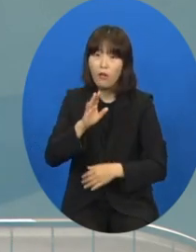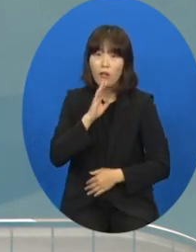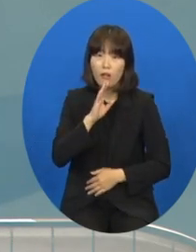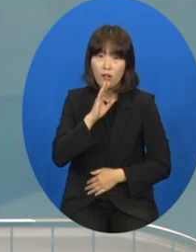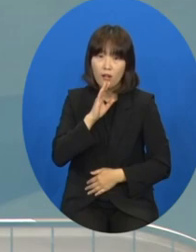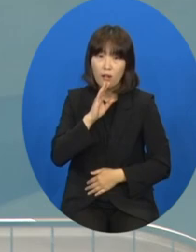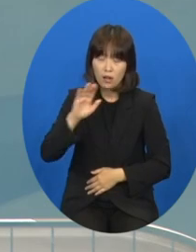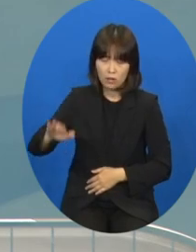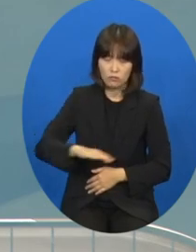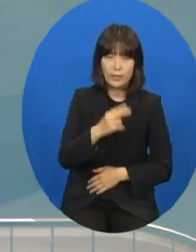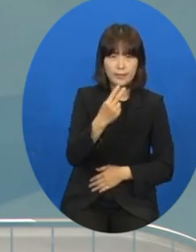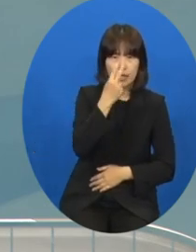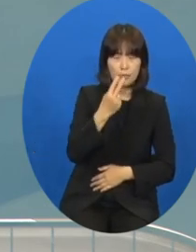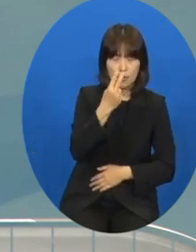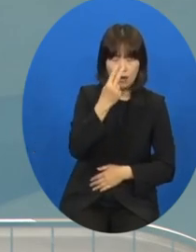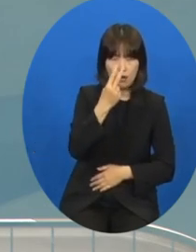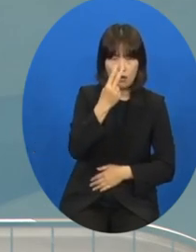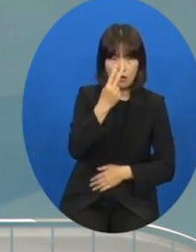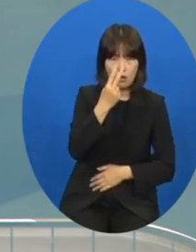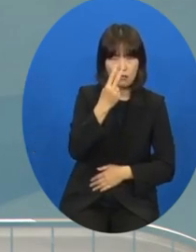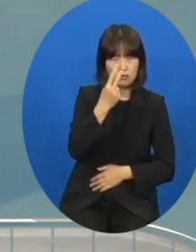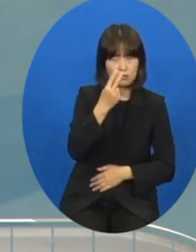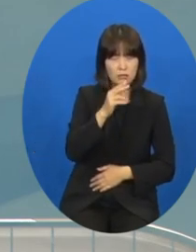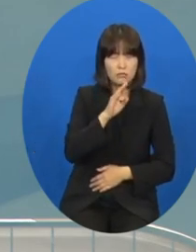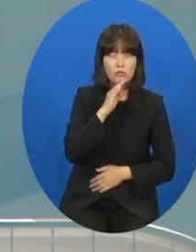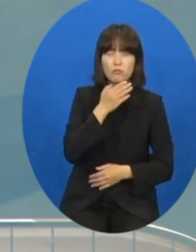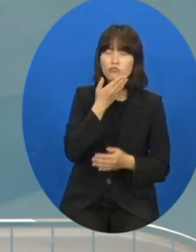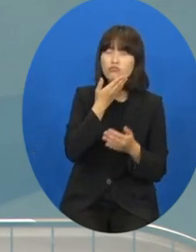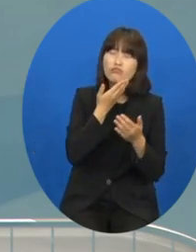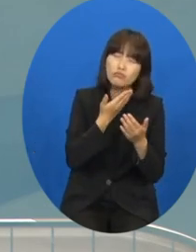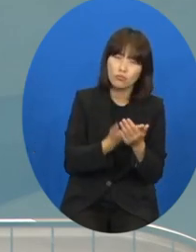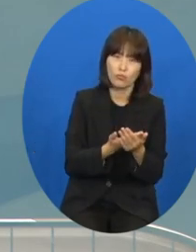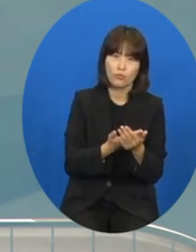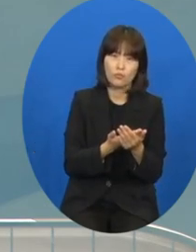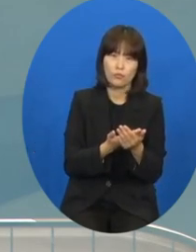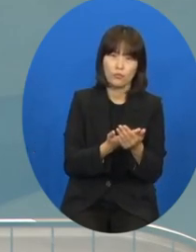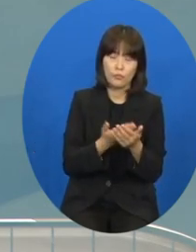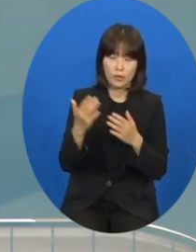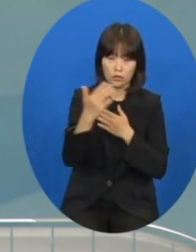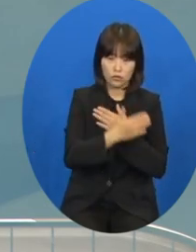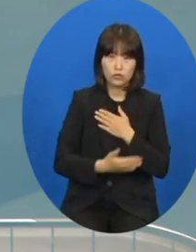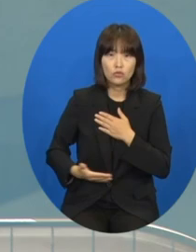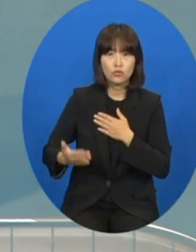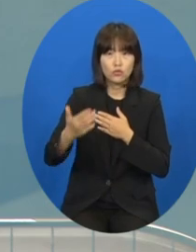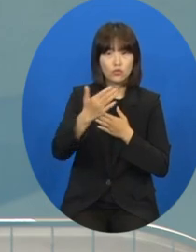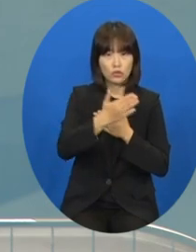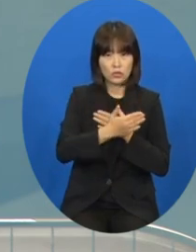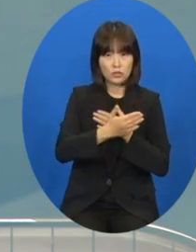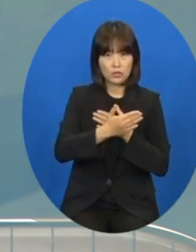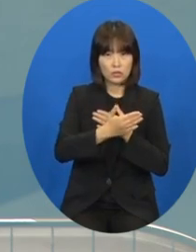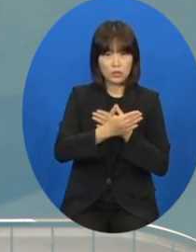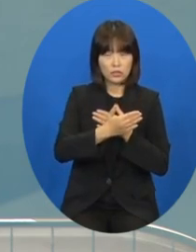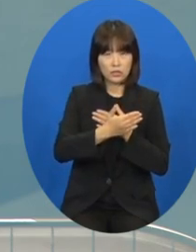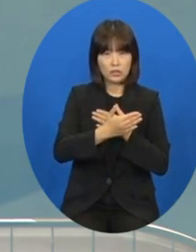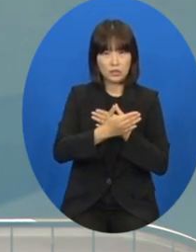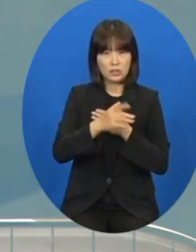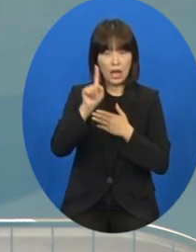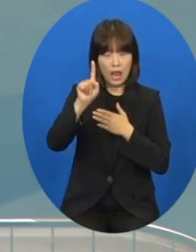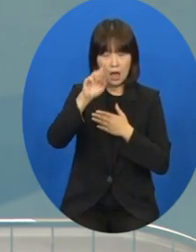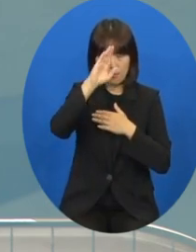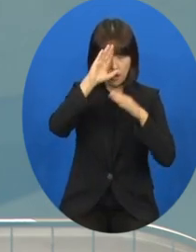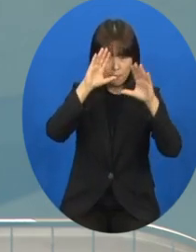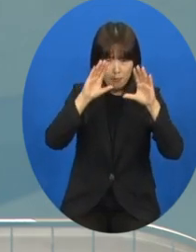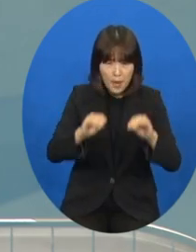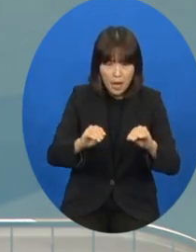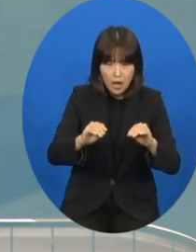생명의 앞에 돈은 아무것도 아니잖아요. 아니, 육신의 이 몸 하나 고치는